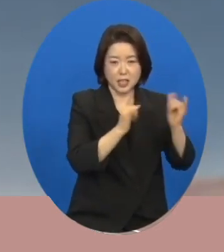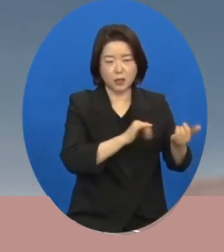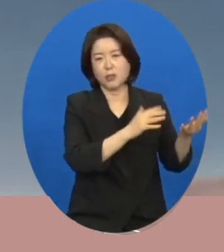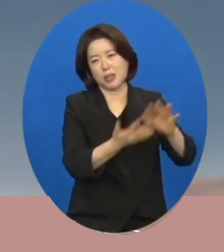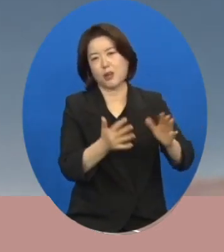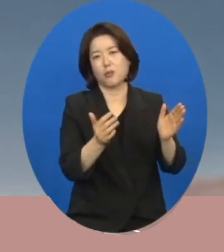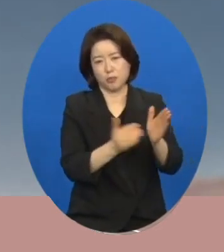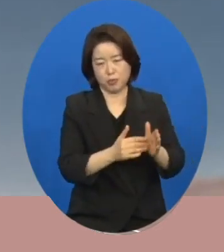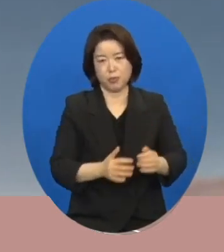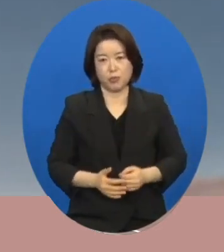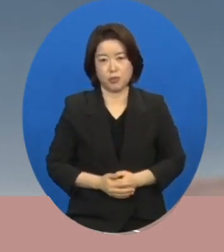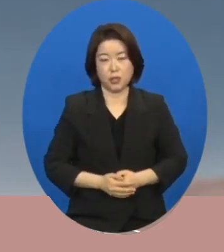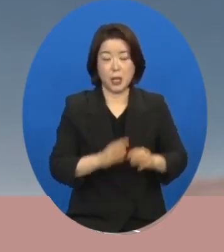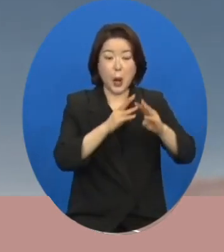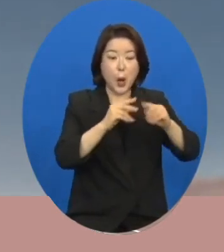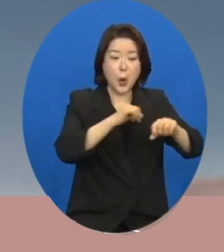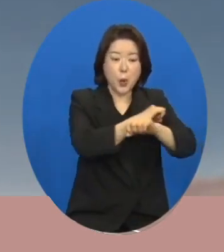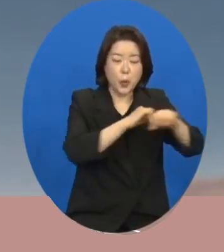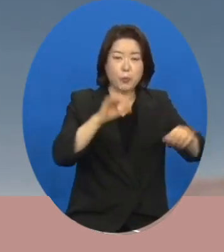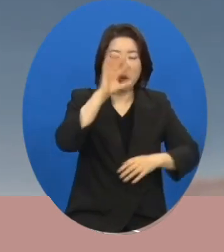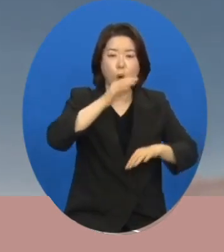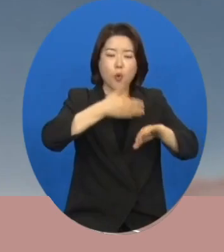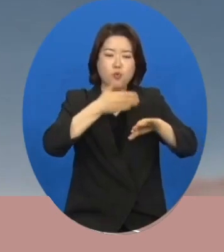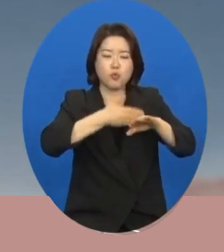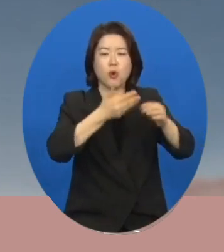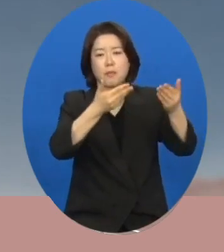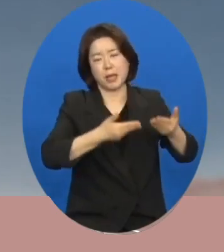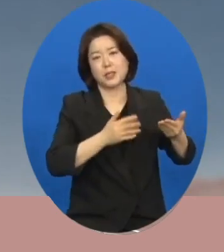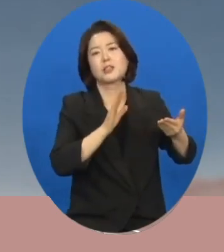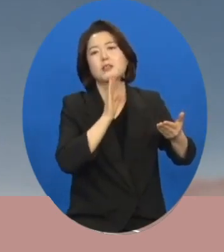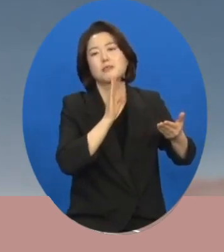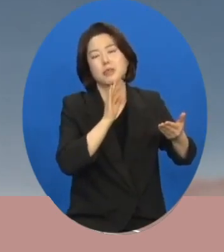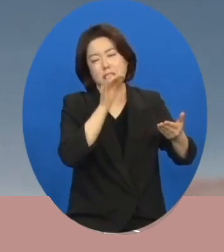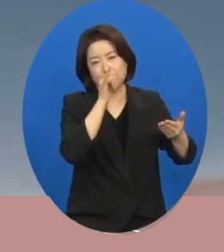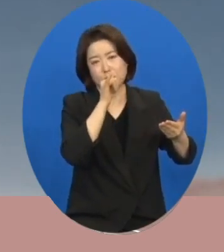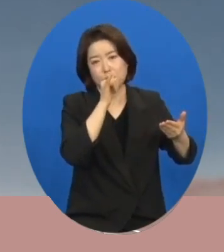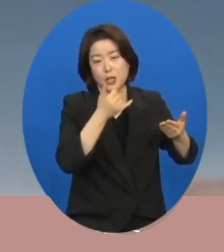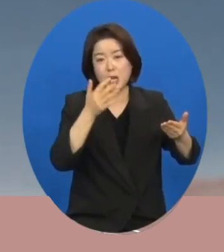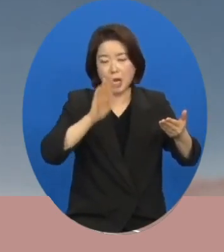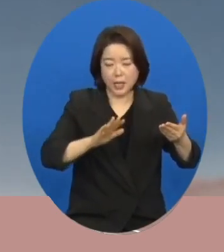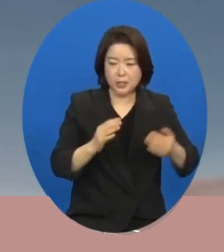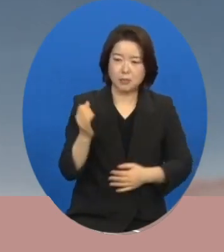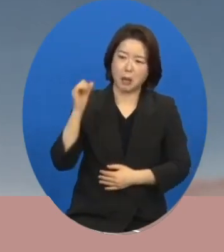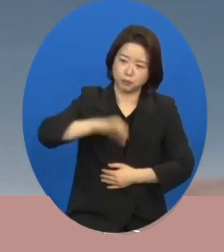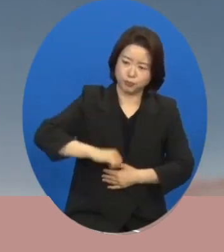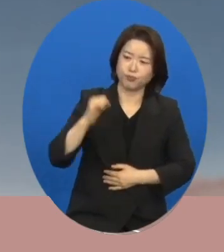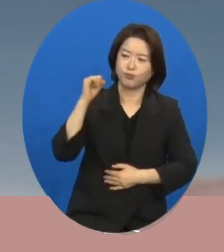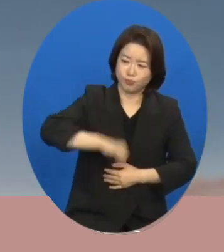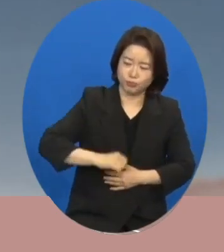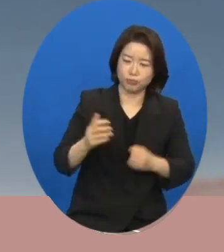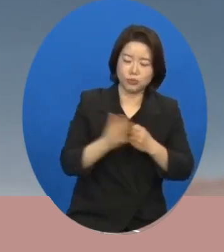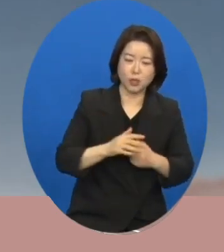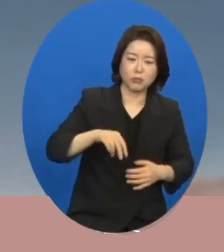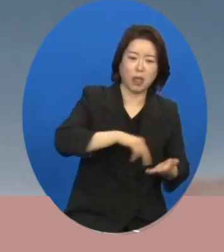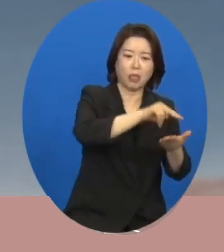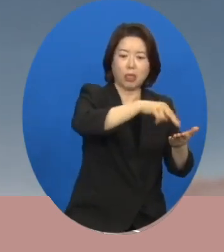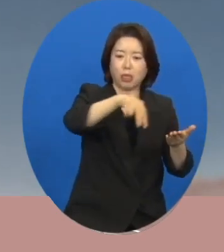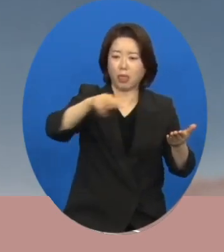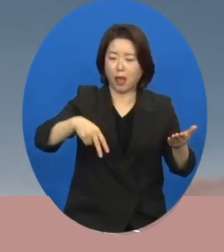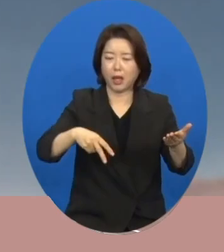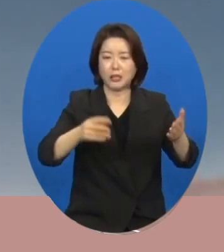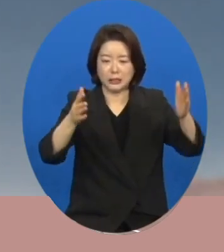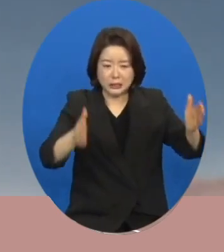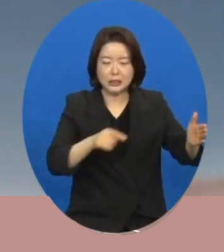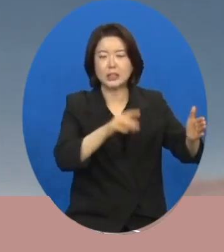있습니다 하지만 불순종으로 말미암아 돌게 되어지는 그런 광야도 있어요 내가 지금 어느